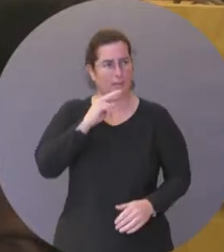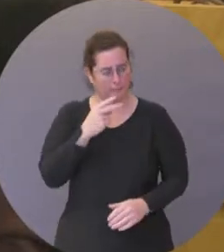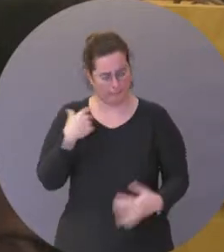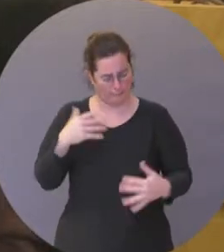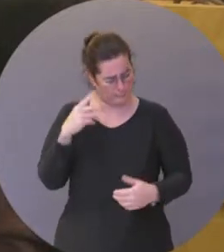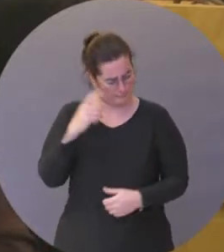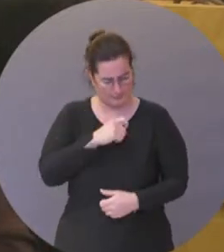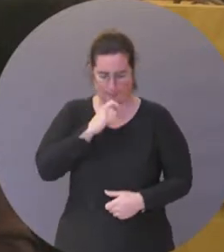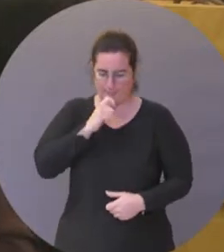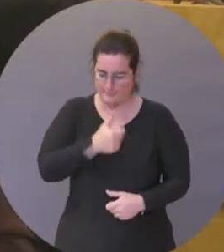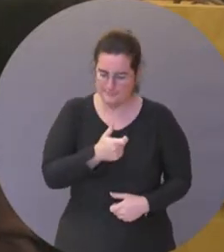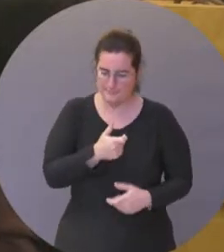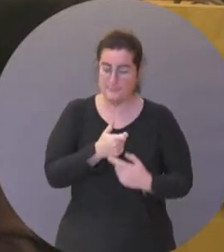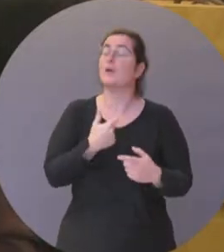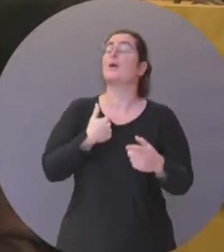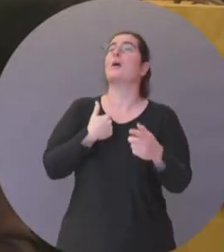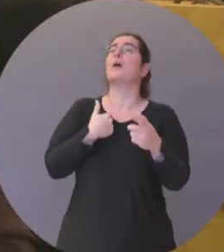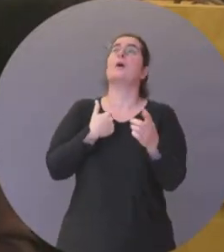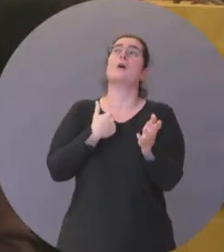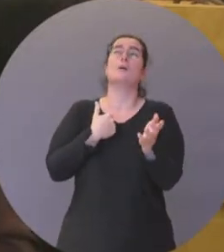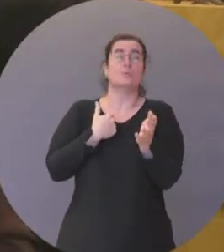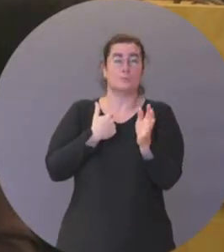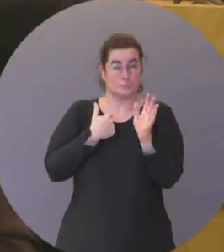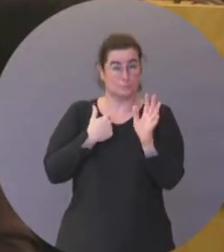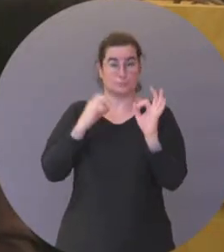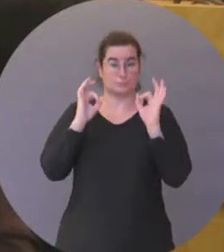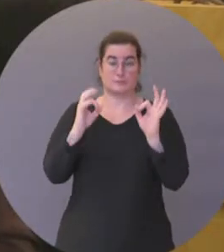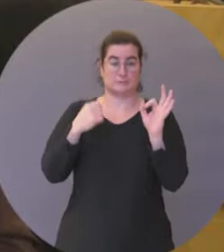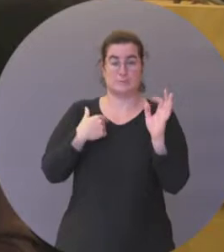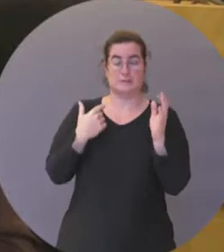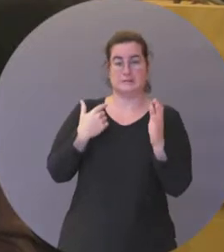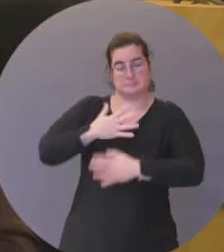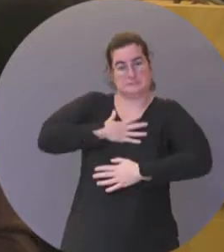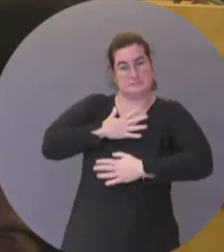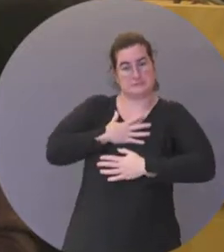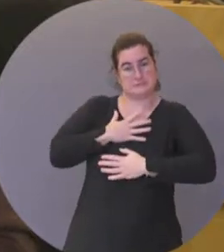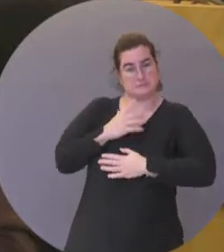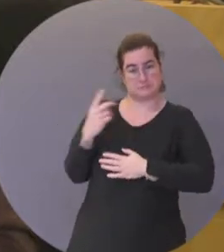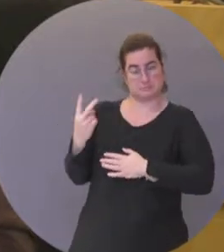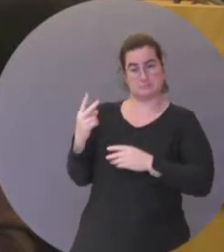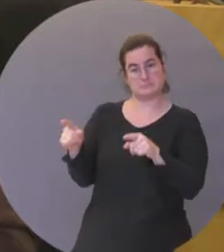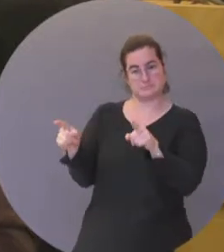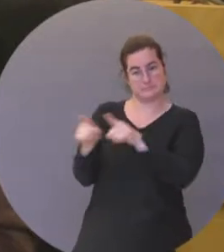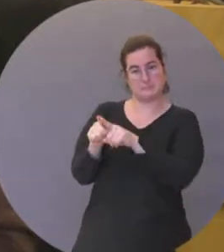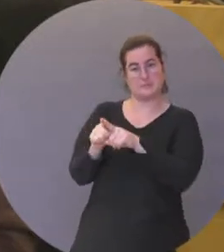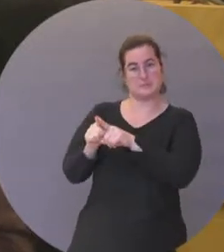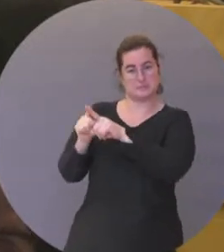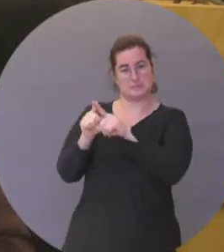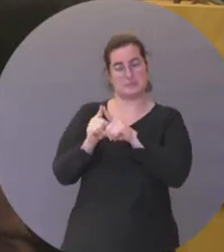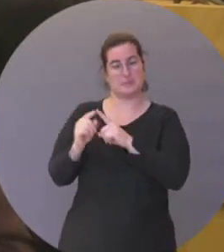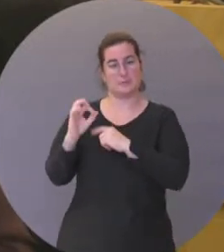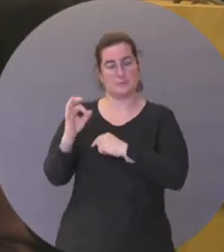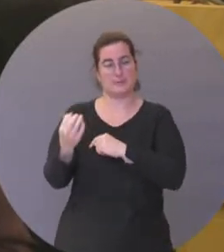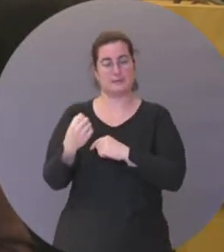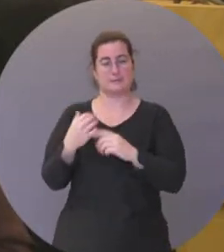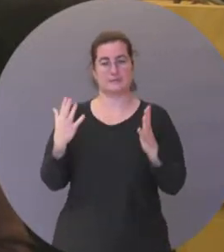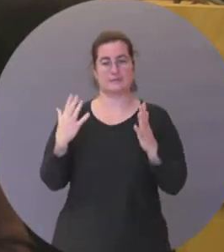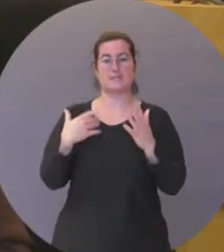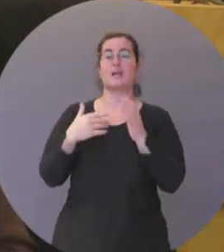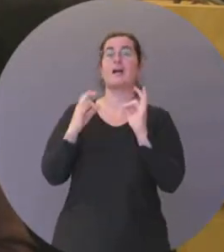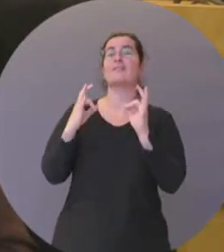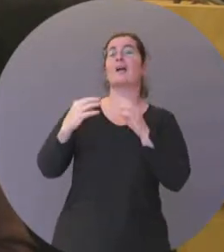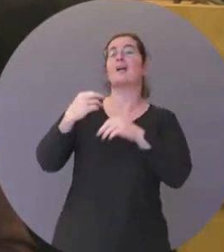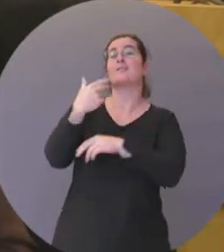partager ces craintes sur les impacts qu'auront ces réformes nationales